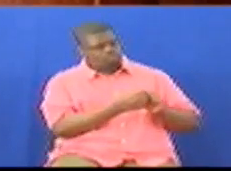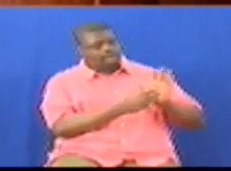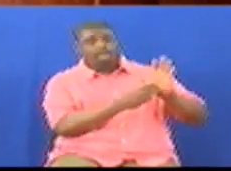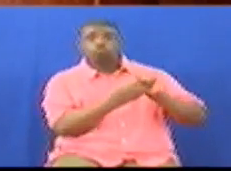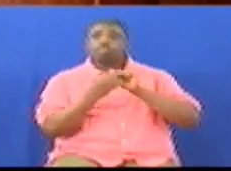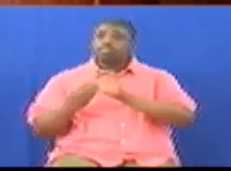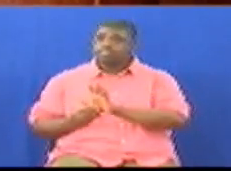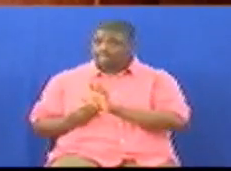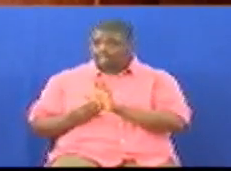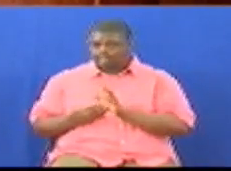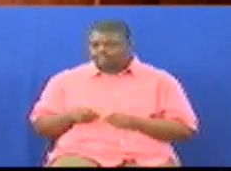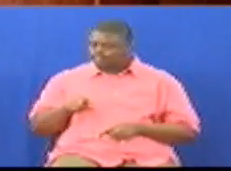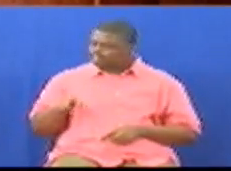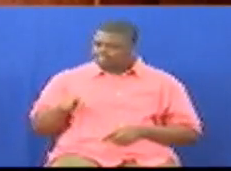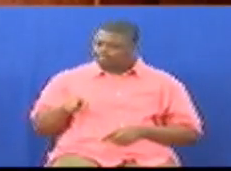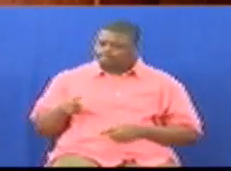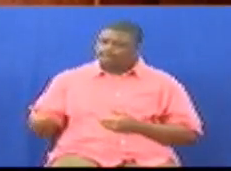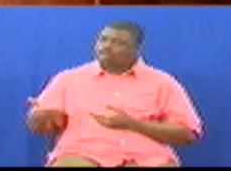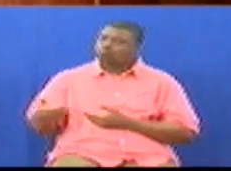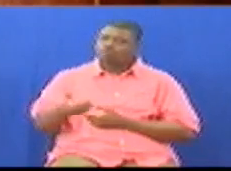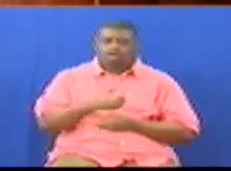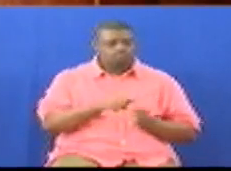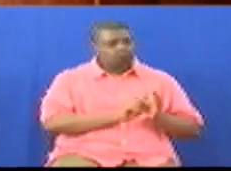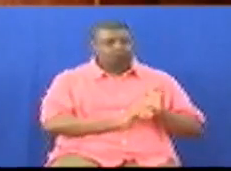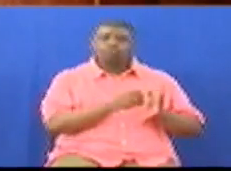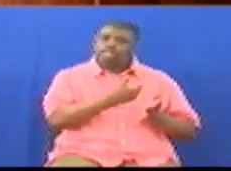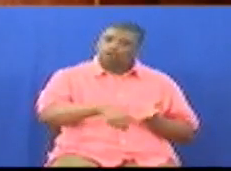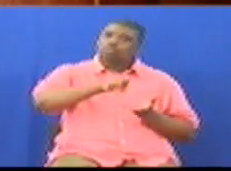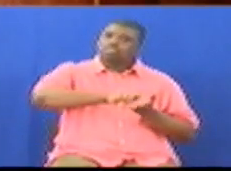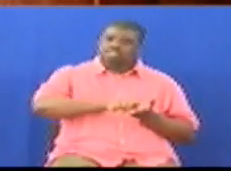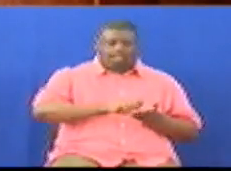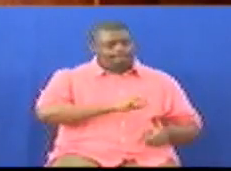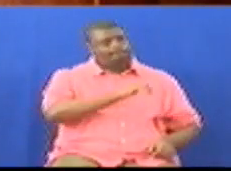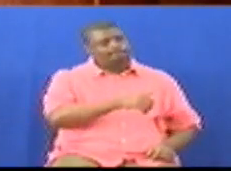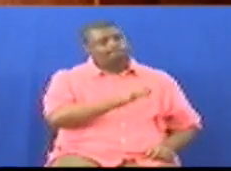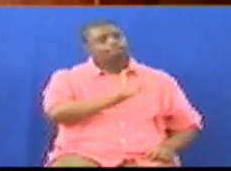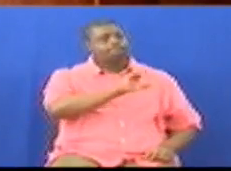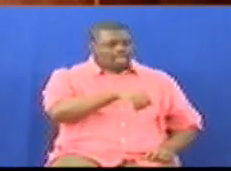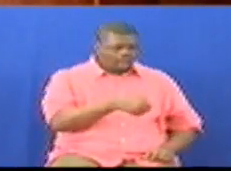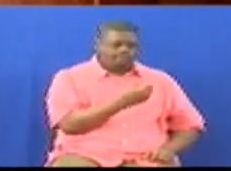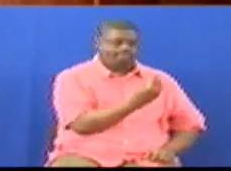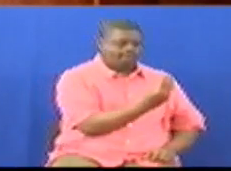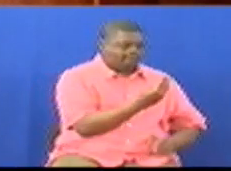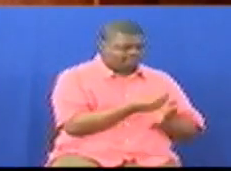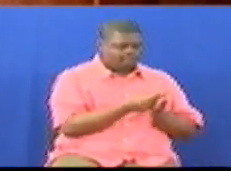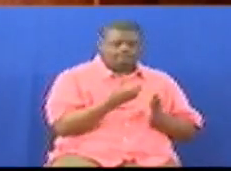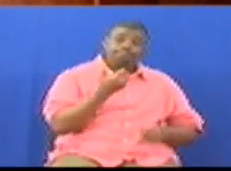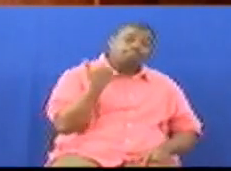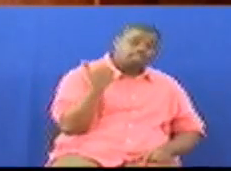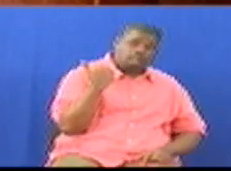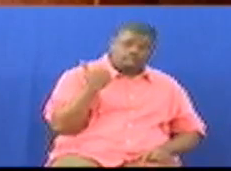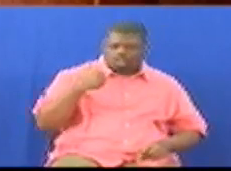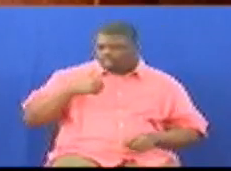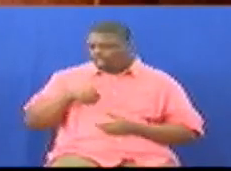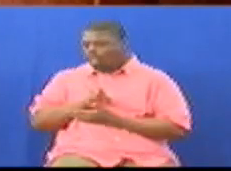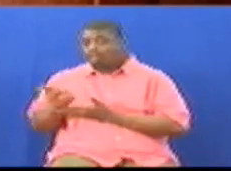umebaini kwamba makusanyo yamekuwa ikiongezeka mfululizo katika nje ya miaka minne ya fedha iliyopita. Aidha, halmashauri